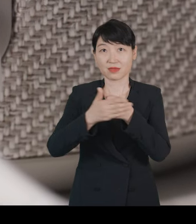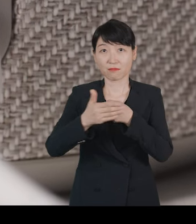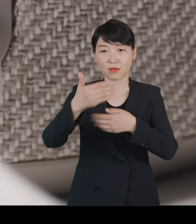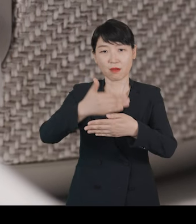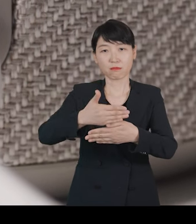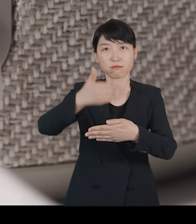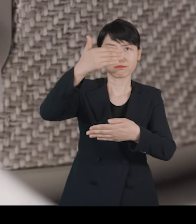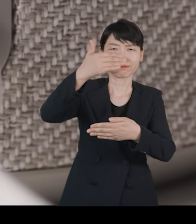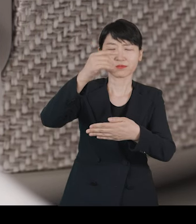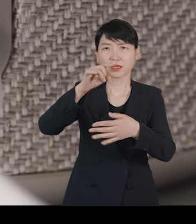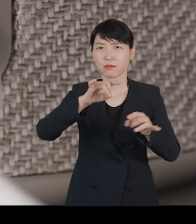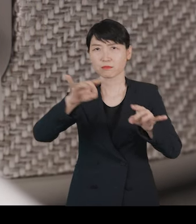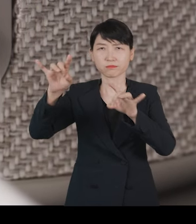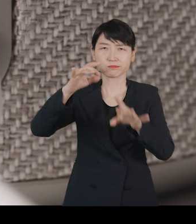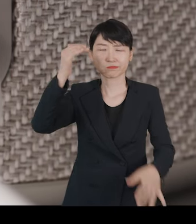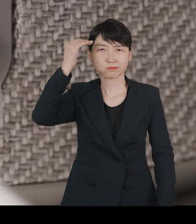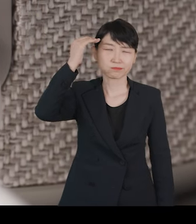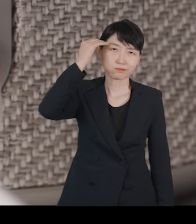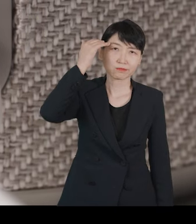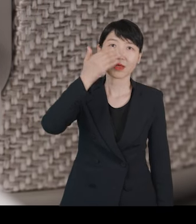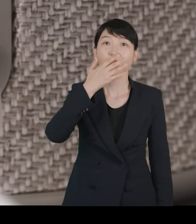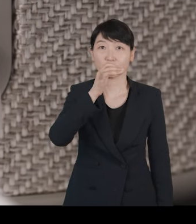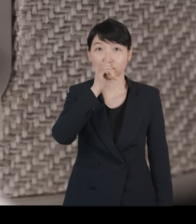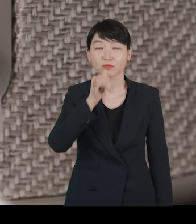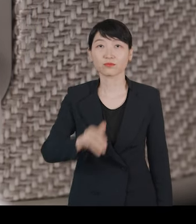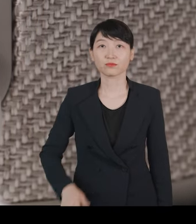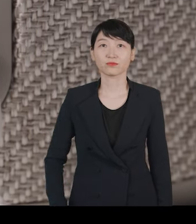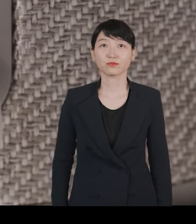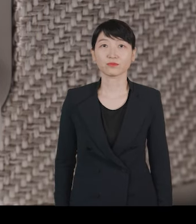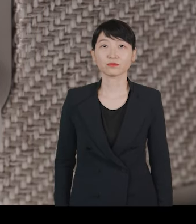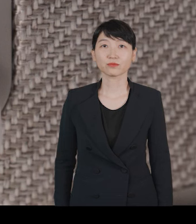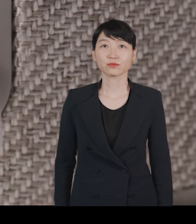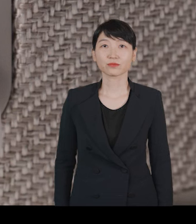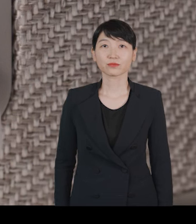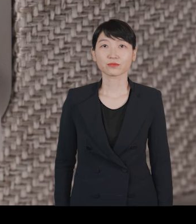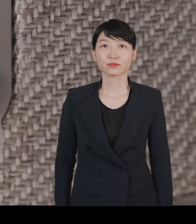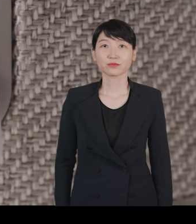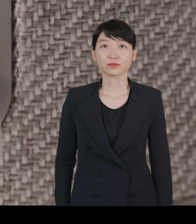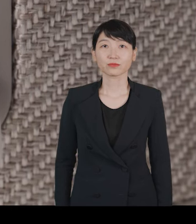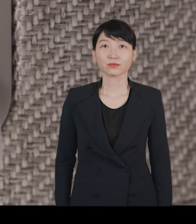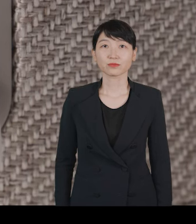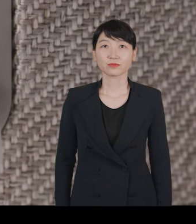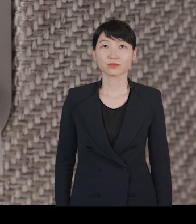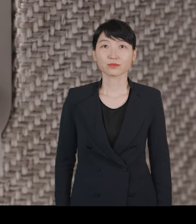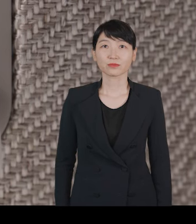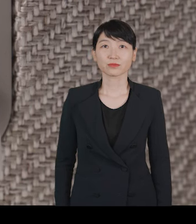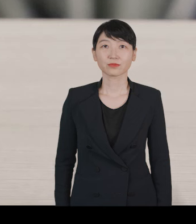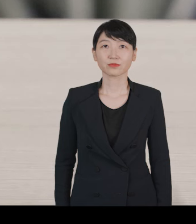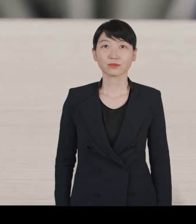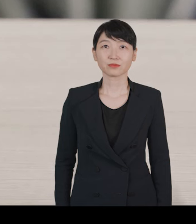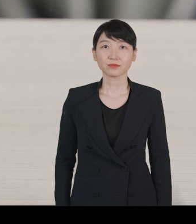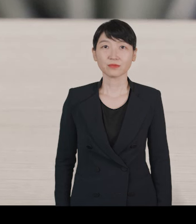와이파이로 연결되기 때문에 벽이나 장애물이 통신에 영향을 줄 수 있습니다.